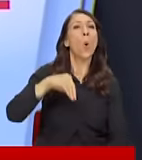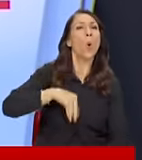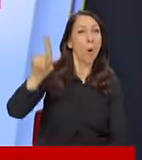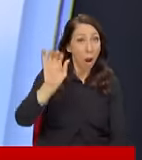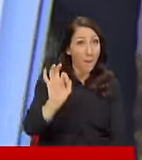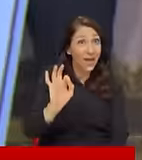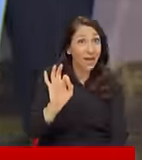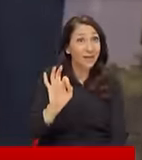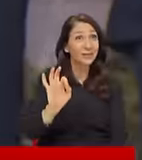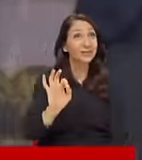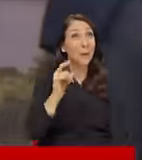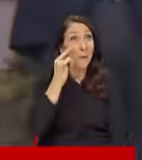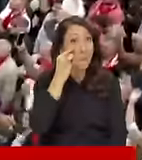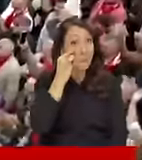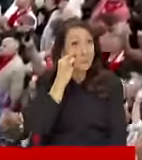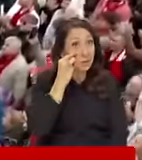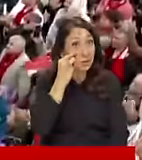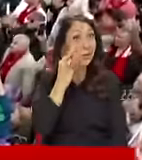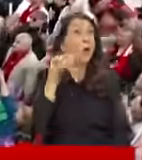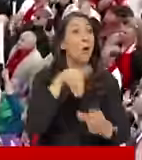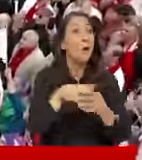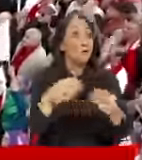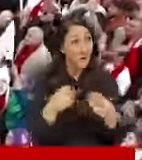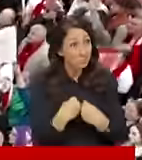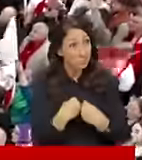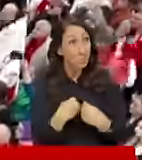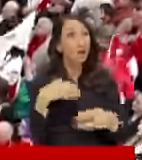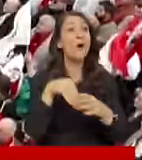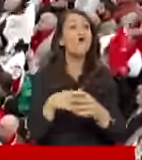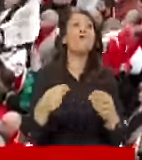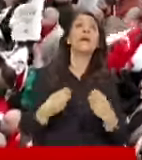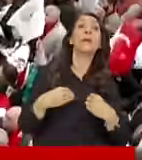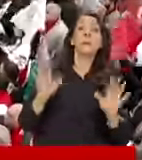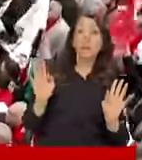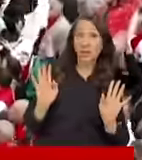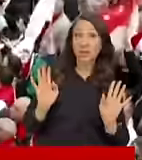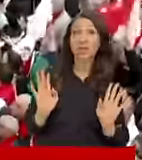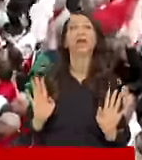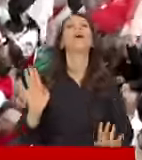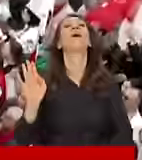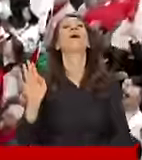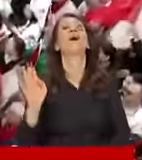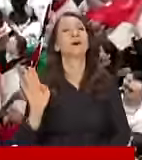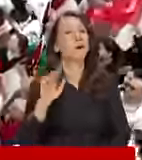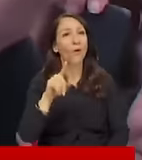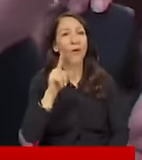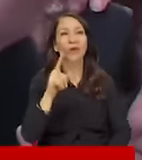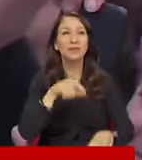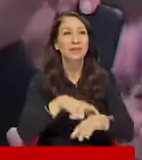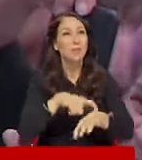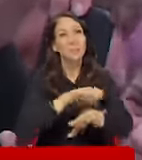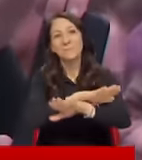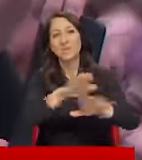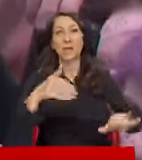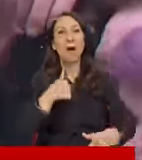mi? Pışık, oy verenmiş, oy vermeyenmiş. Yok, o devir bitti.